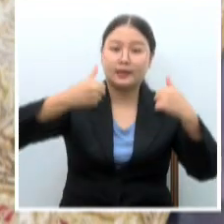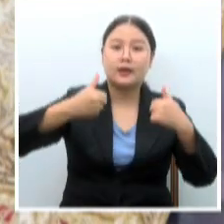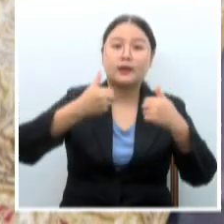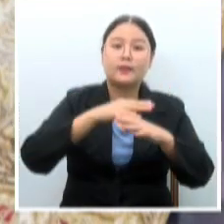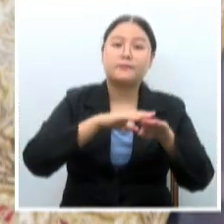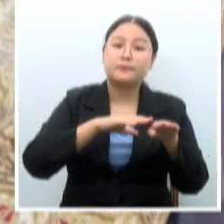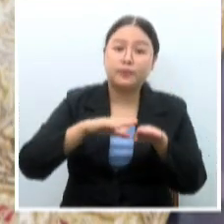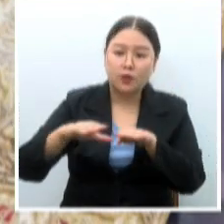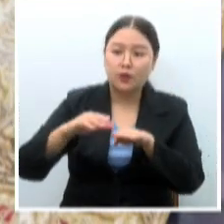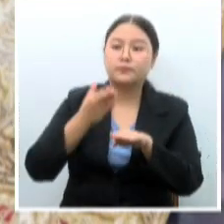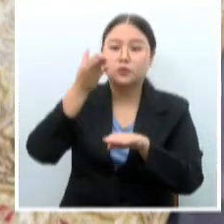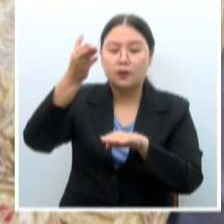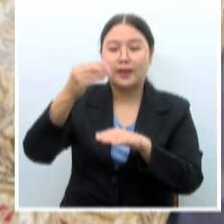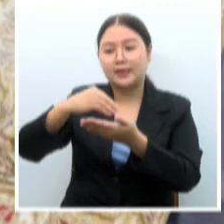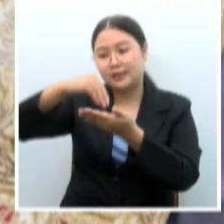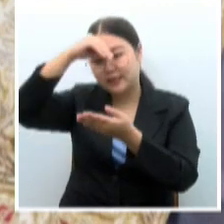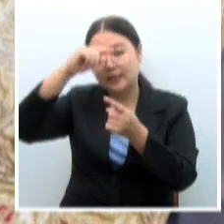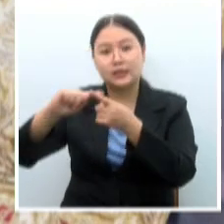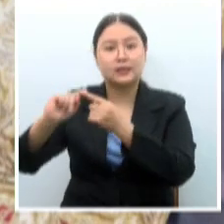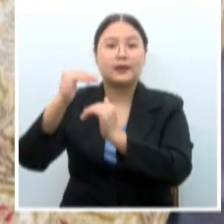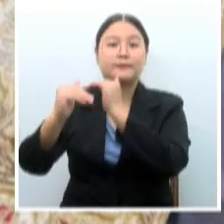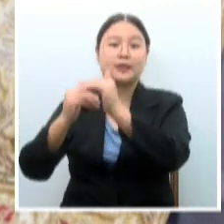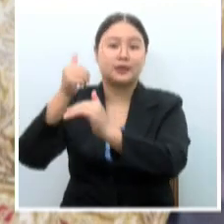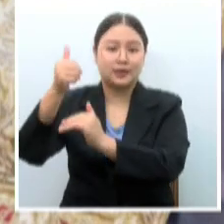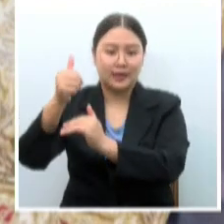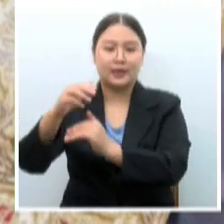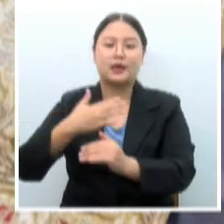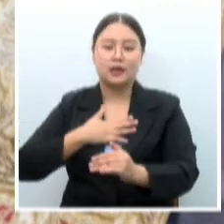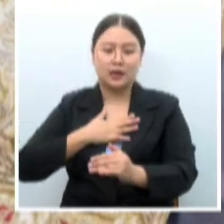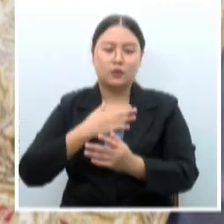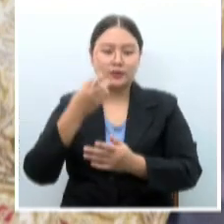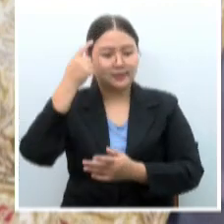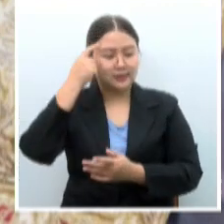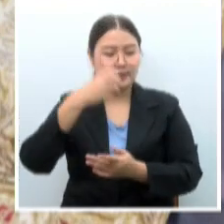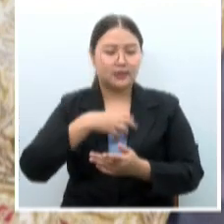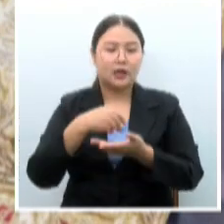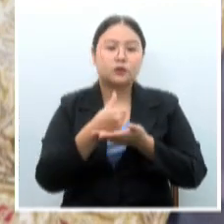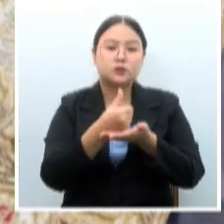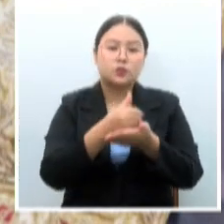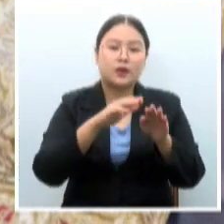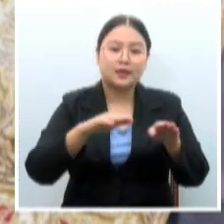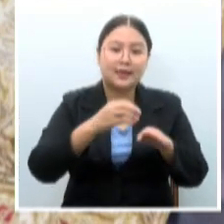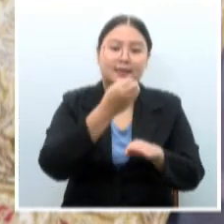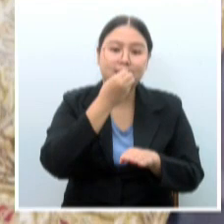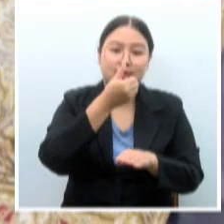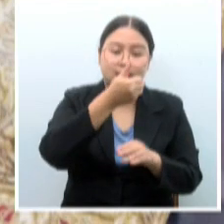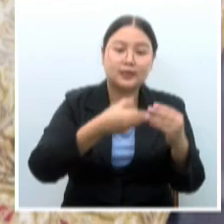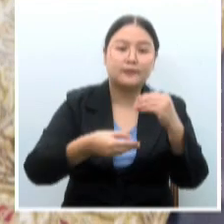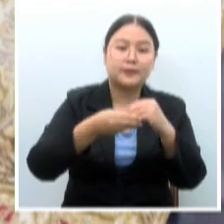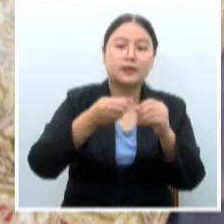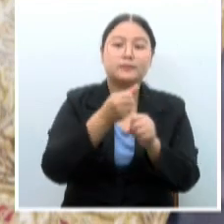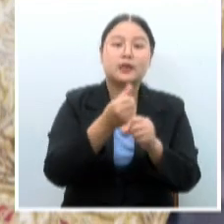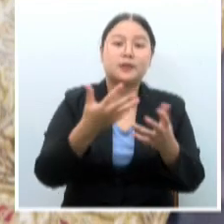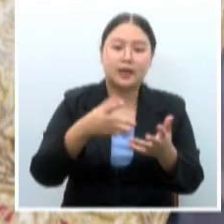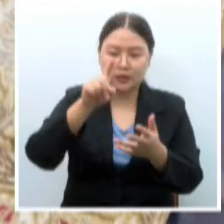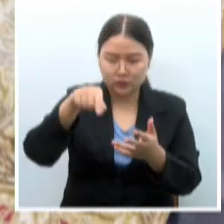าด้านอื่นๆการที่ช่วยให้เด็กเหล่านี้มีโอกาสในเรื่องการกินดีขึ้นนั้นต้องอาศัยความร่วมมืออย่างจ